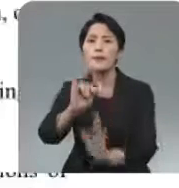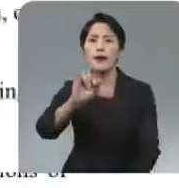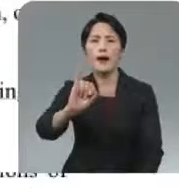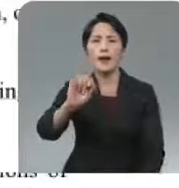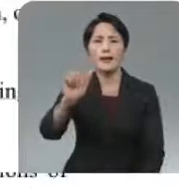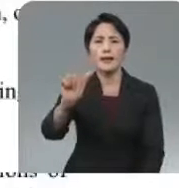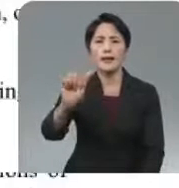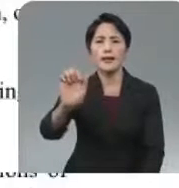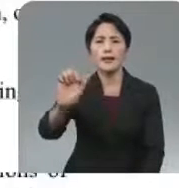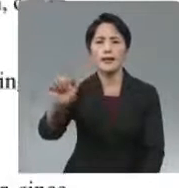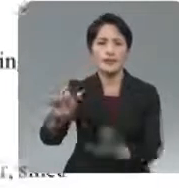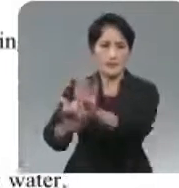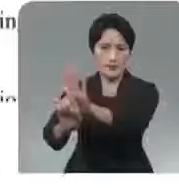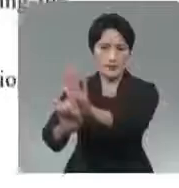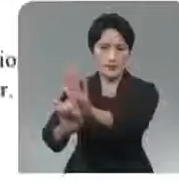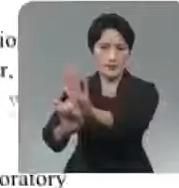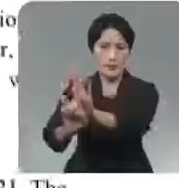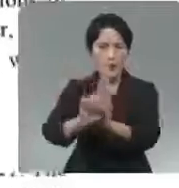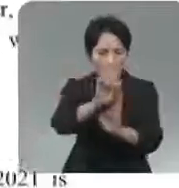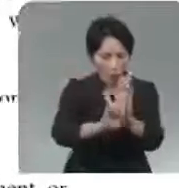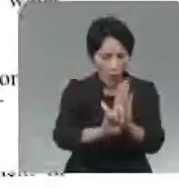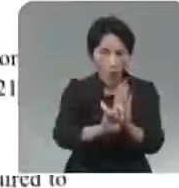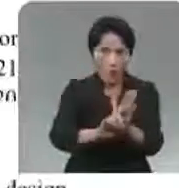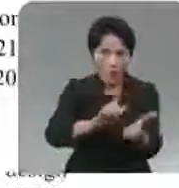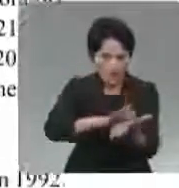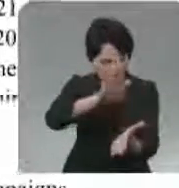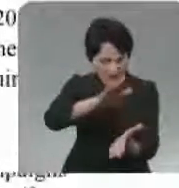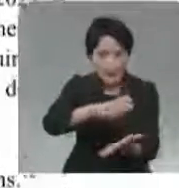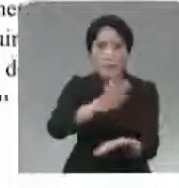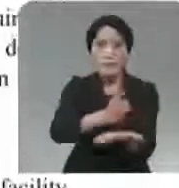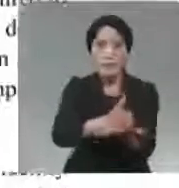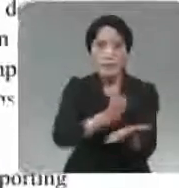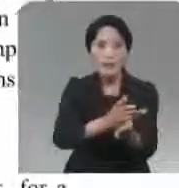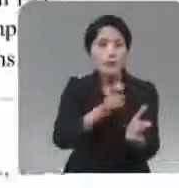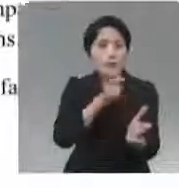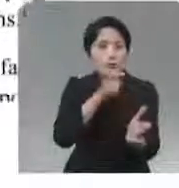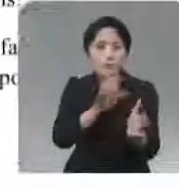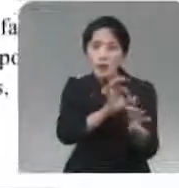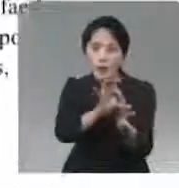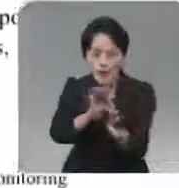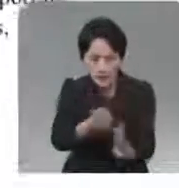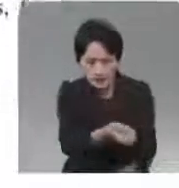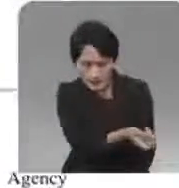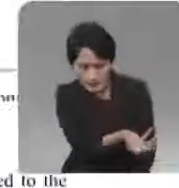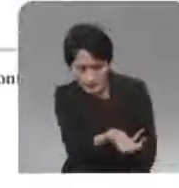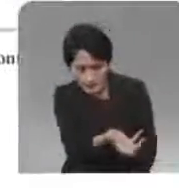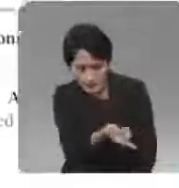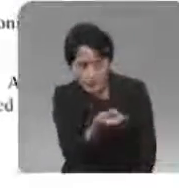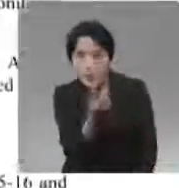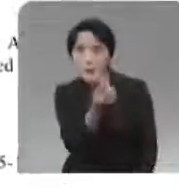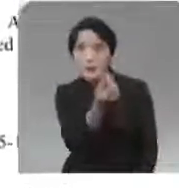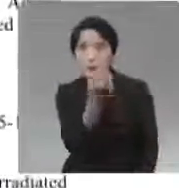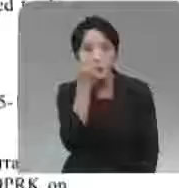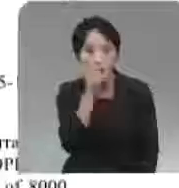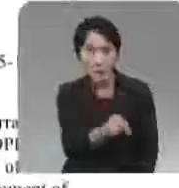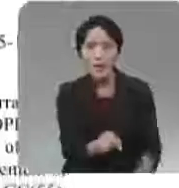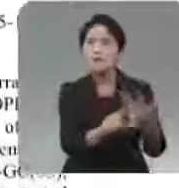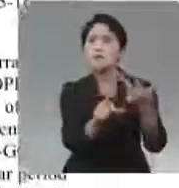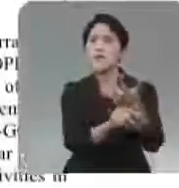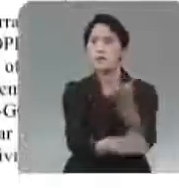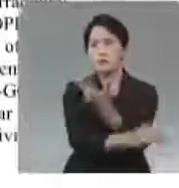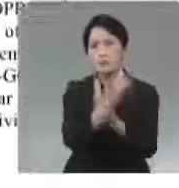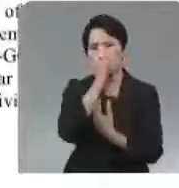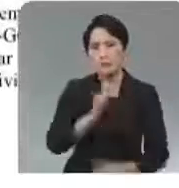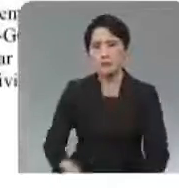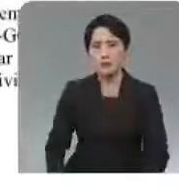を抽出する作業を再開した可能性があるという見方を示しましたiaea が27日に発表